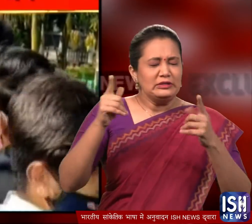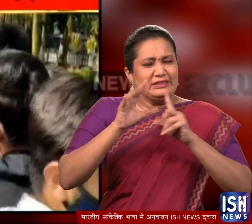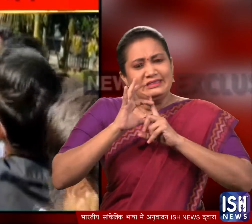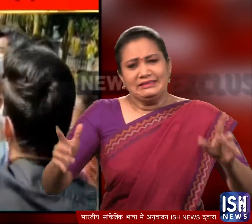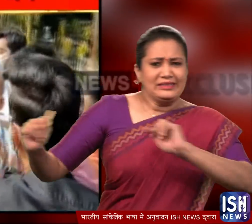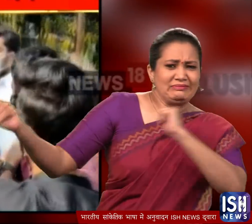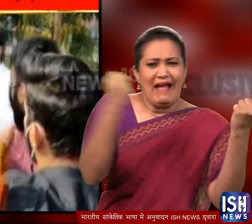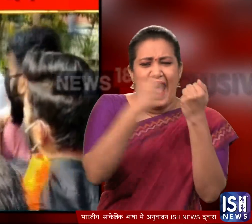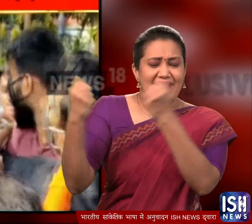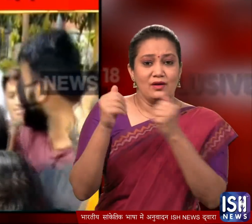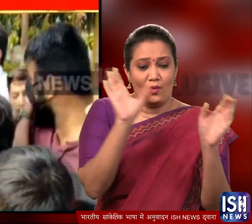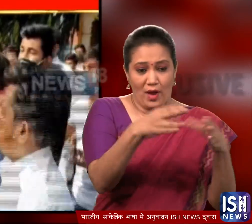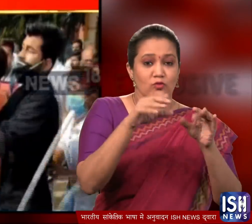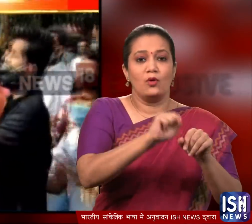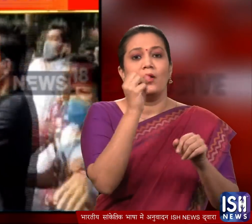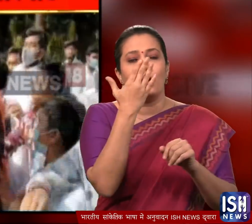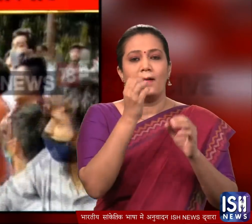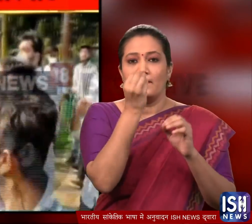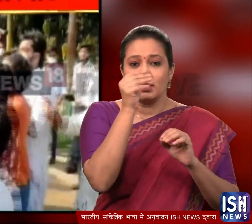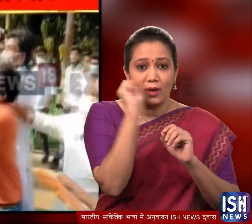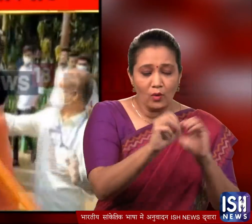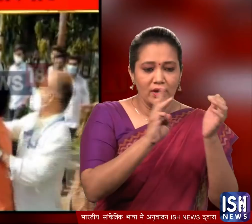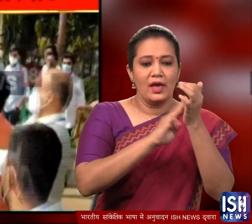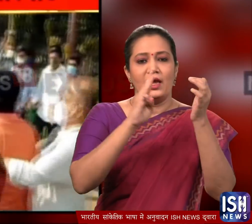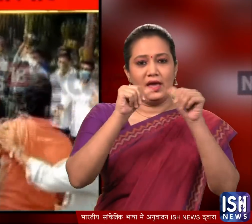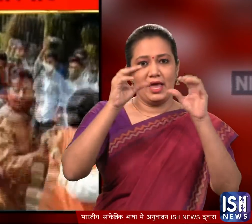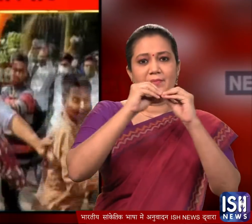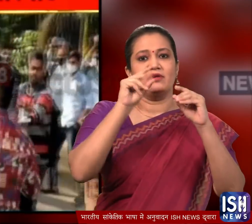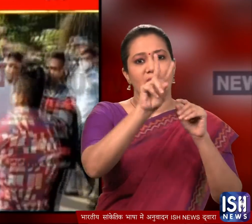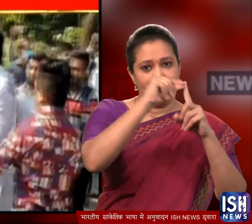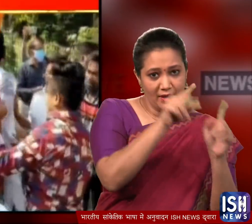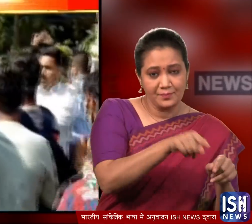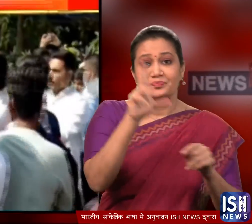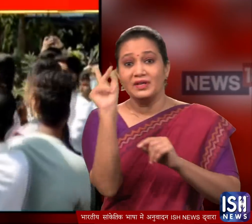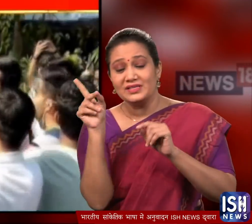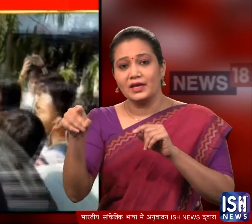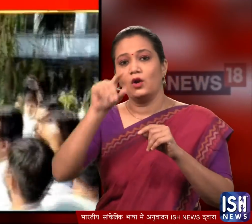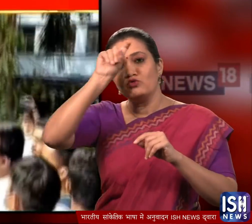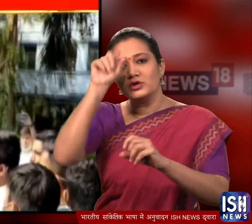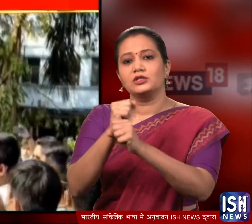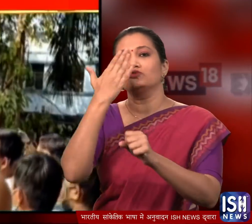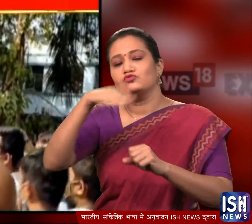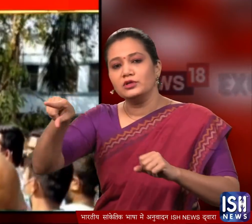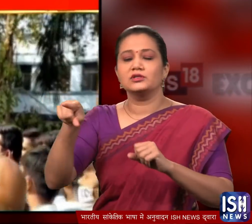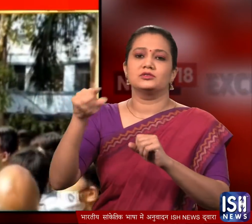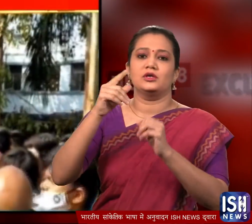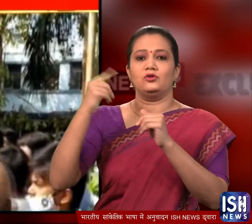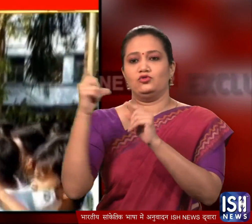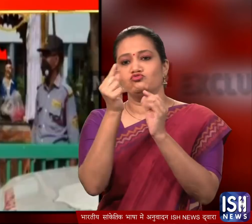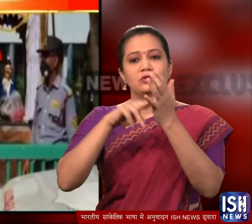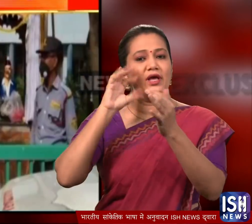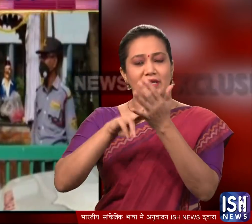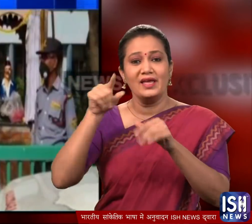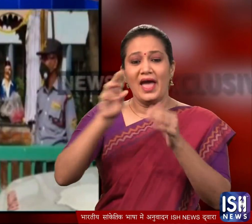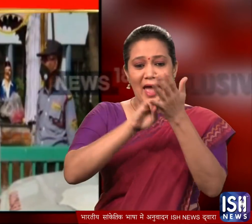के खून के प्यासे दिखने लगे। इनमें एक दल बीजेपी के छात्र संगठन एबीवीपी से जुड़े छात्रों का था और दूसरा दल गुजरात स्टूडेंट्स यूनियन के नेताओं